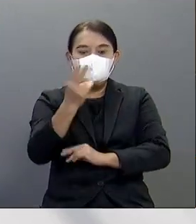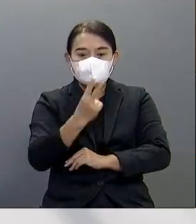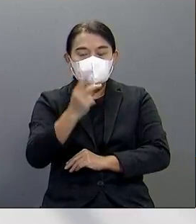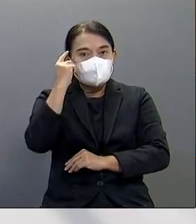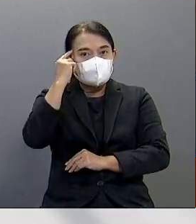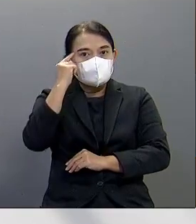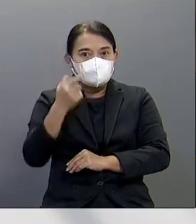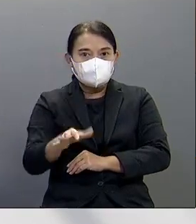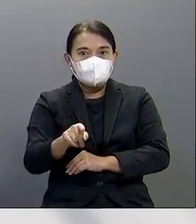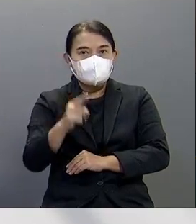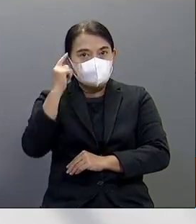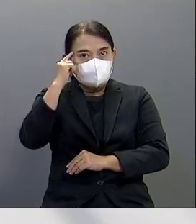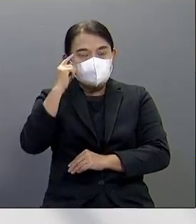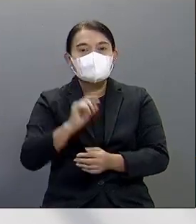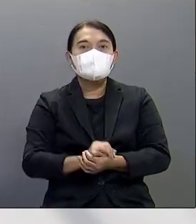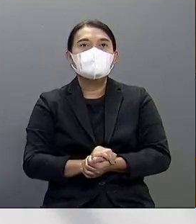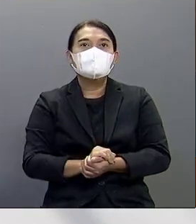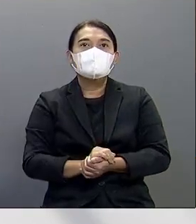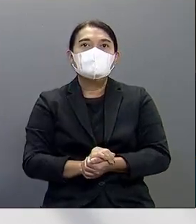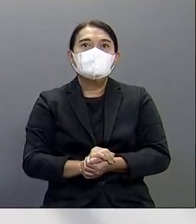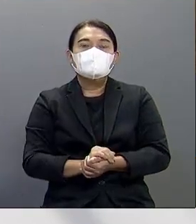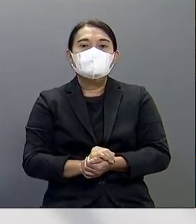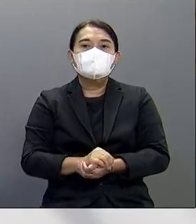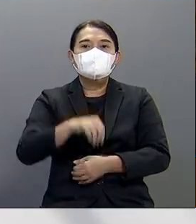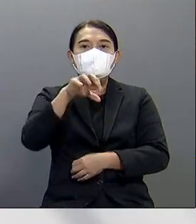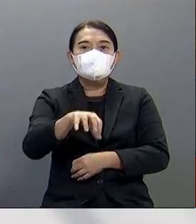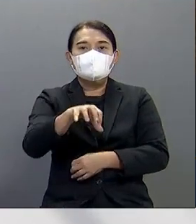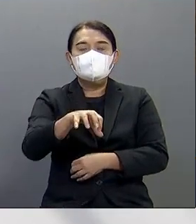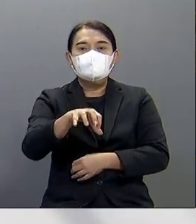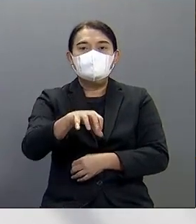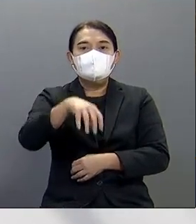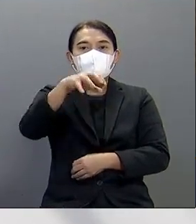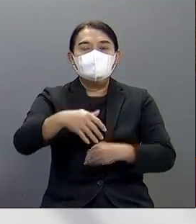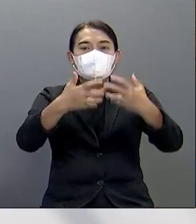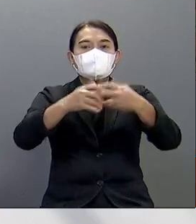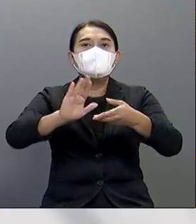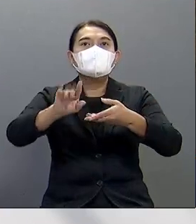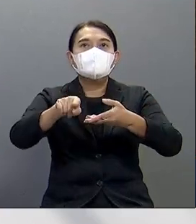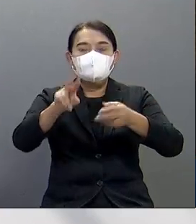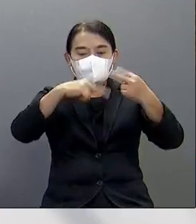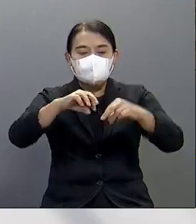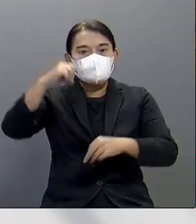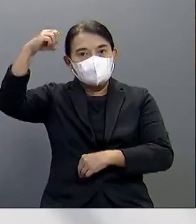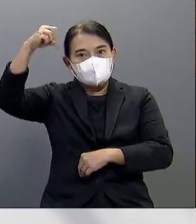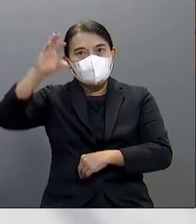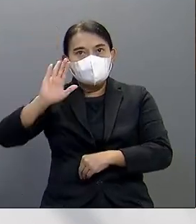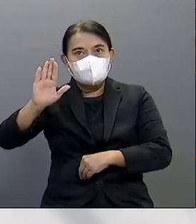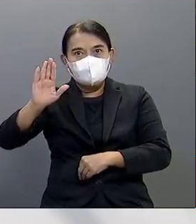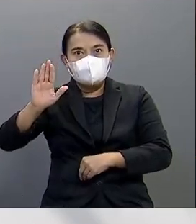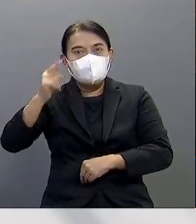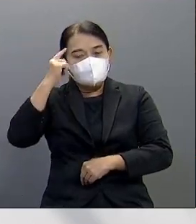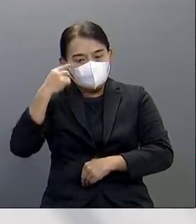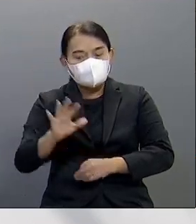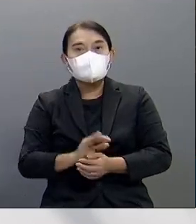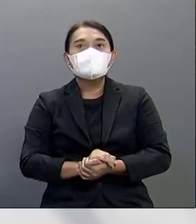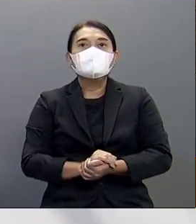งพื้นที่ร่วมกับสำนักช่างของเราแล้วก็ร่วมกับ การไฟฟ้าส่วนภูมิภาคนะครับก็โดยวิศวกร